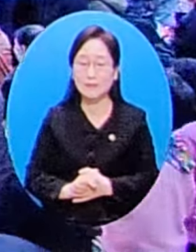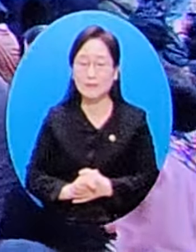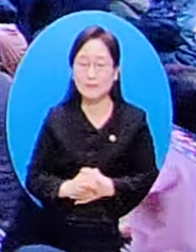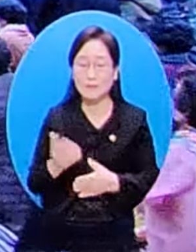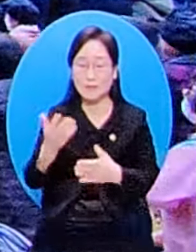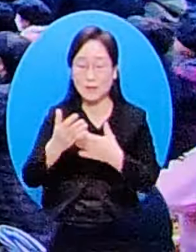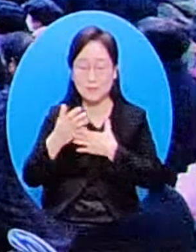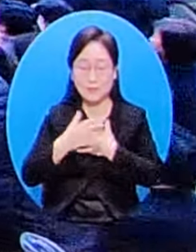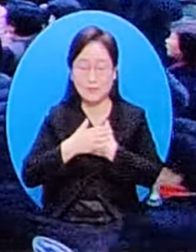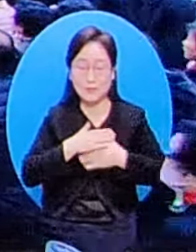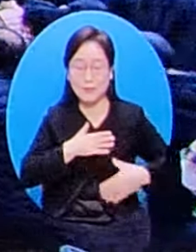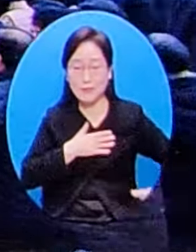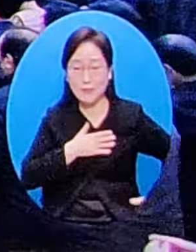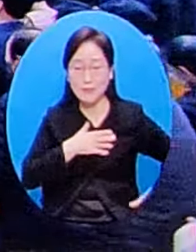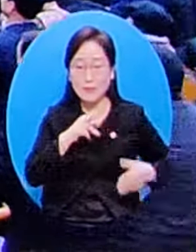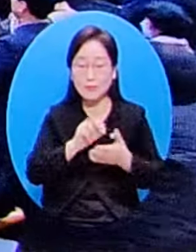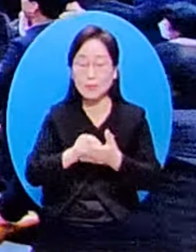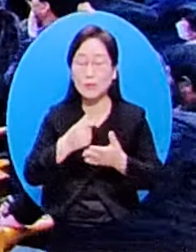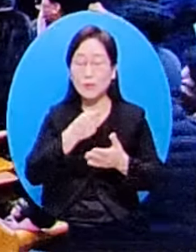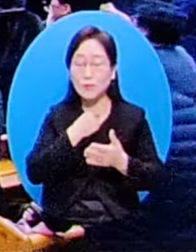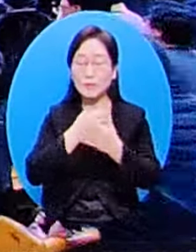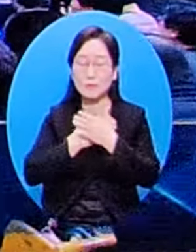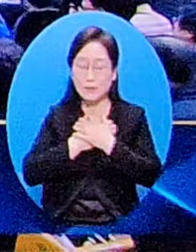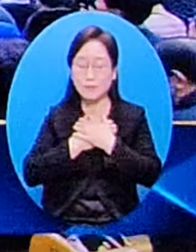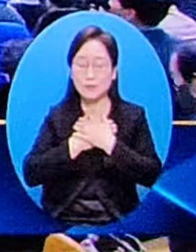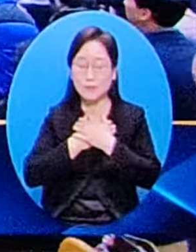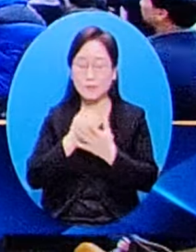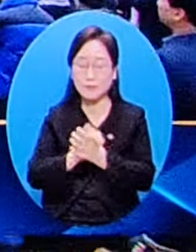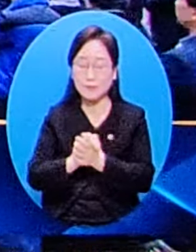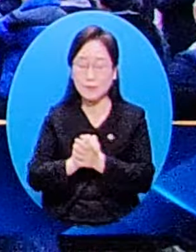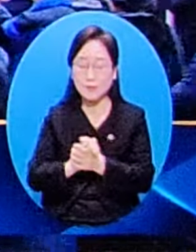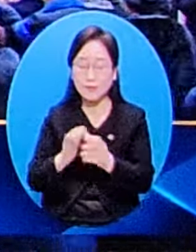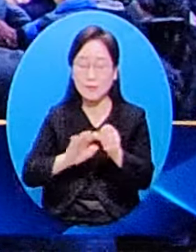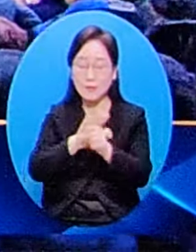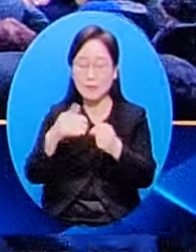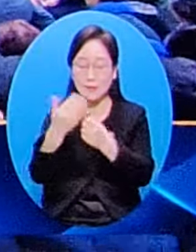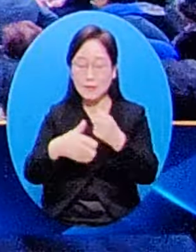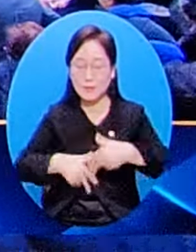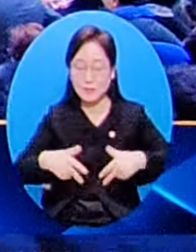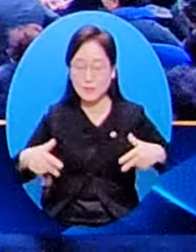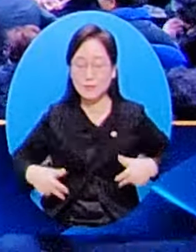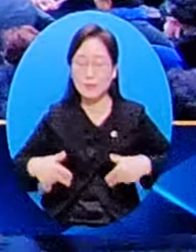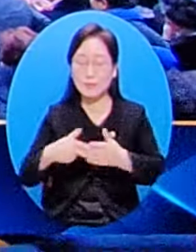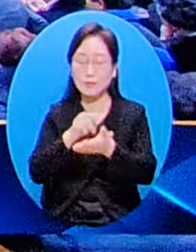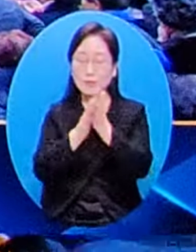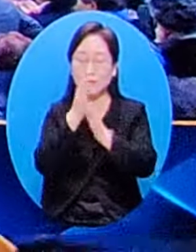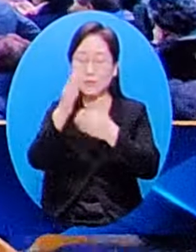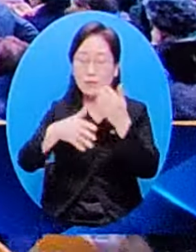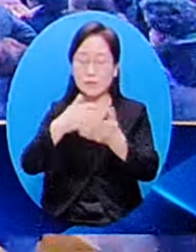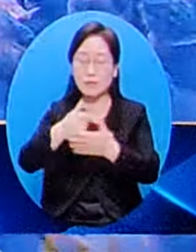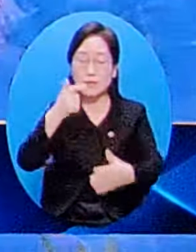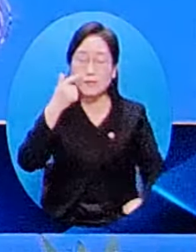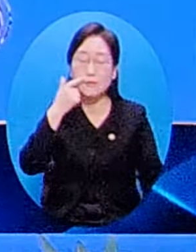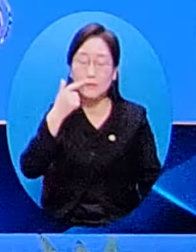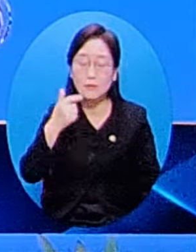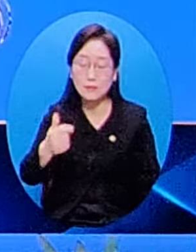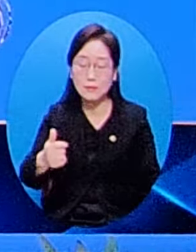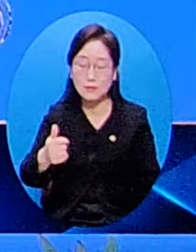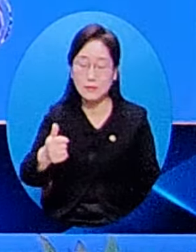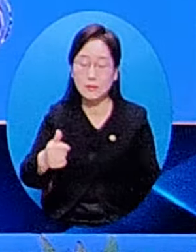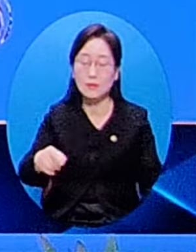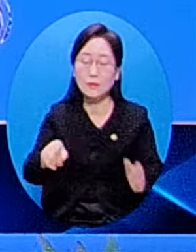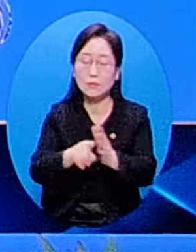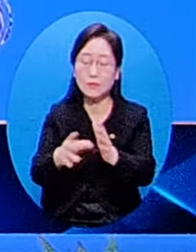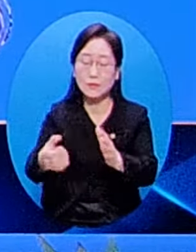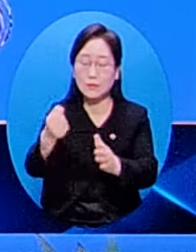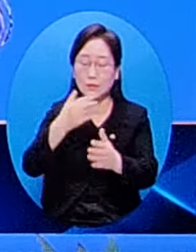아픈 자리에 손 얹고 문자 손 갖고 싶으면 가는 손 얹고 기도합니다. 사랑과 은혜와 자비가 무한하신 하나님 아버지 믿음으로